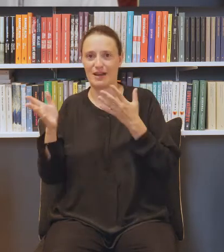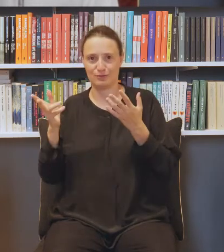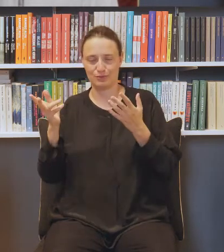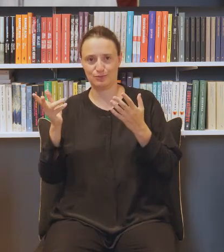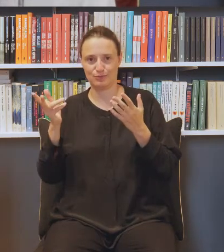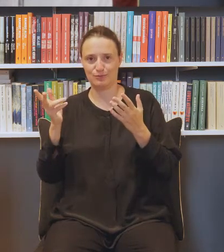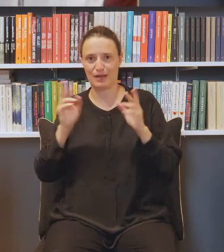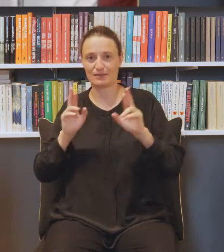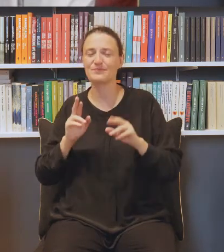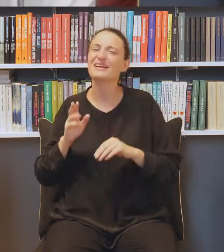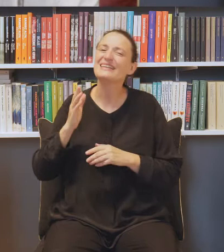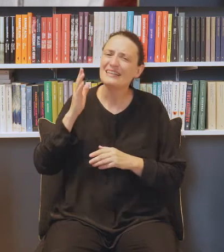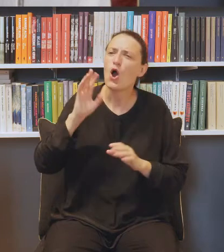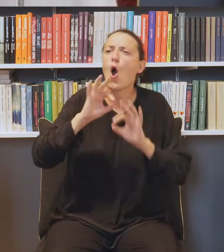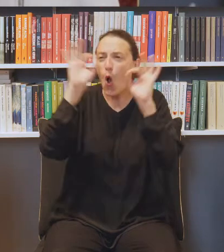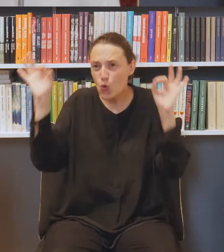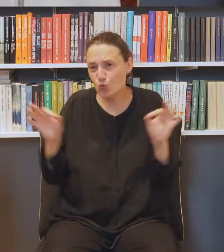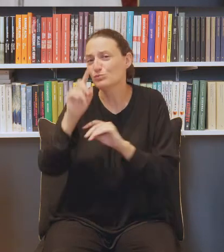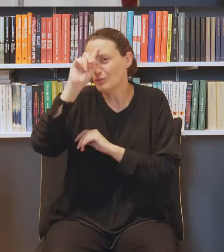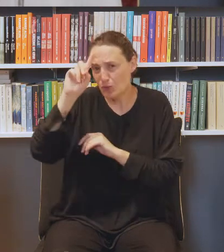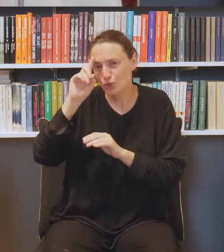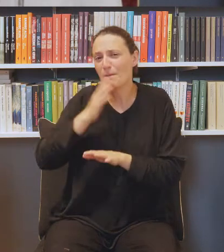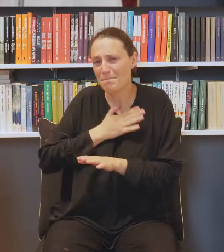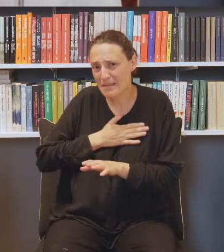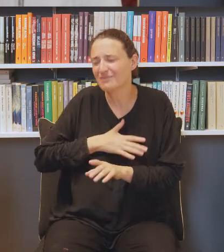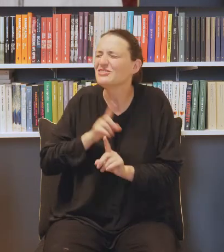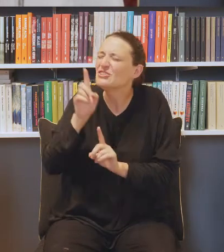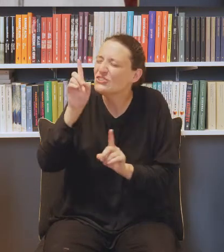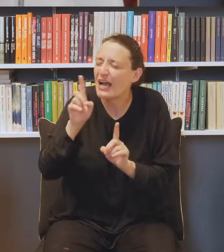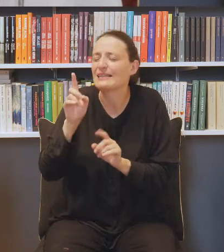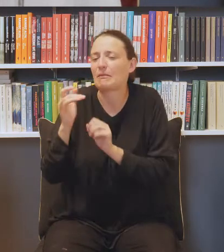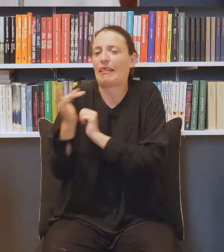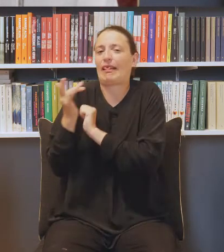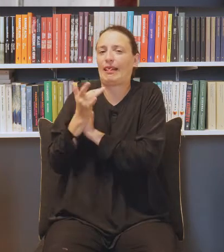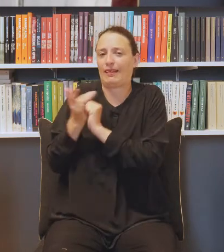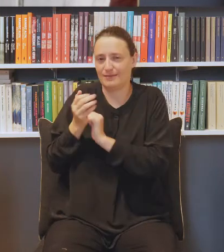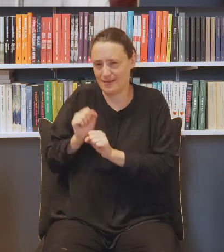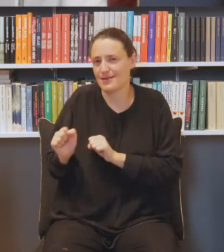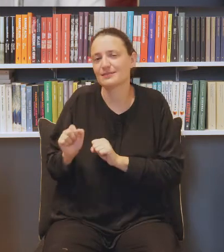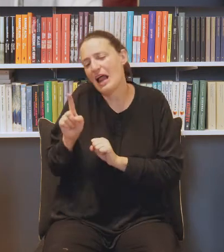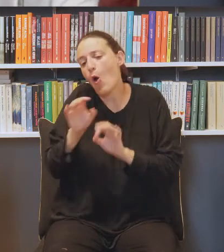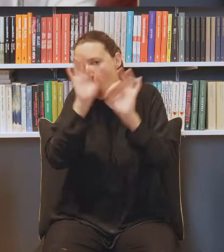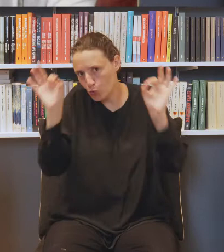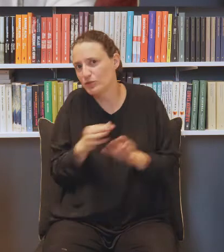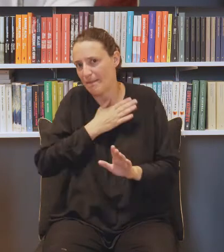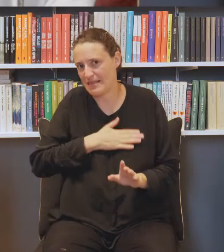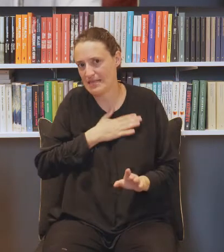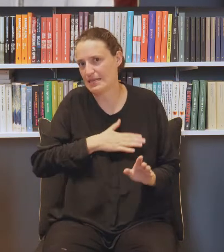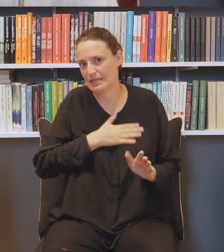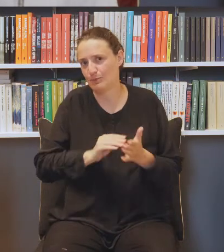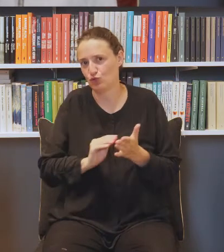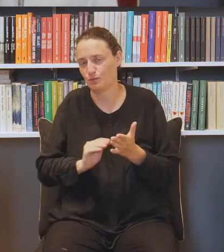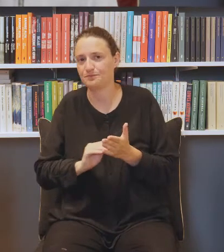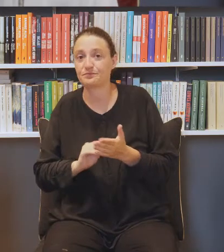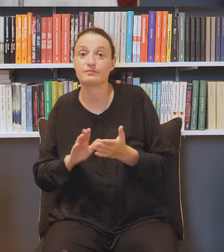ludzie są mili, znaczy też zdarzają się hejterzy, ale raczej są mili w tych mediach. Albo nie zwracali na to